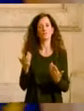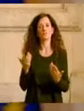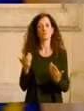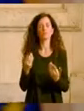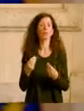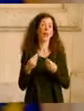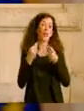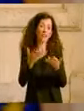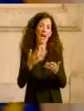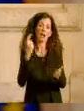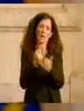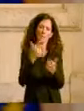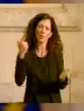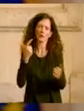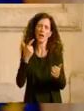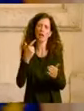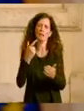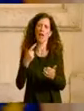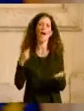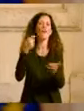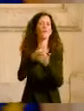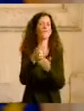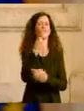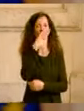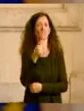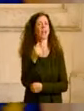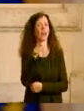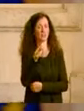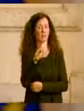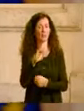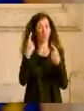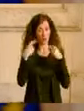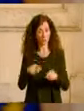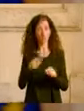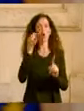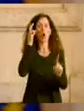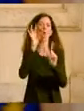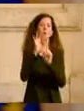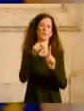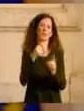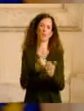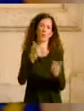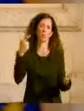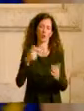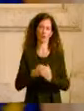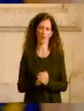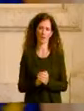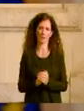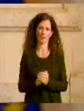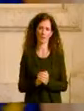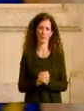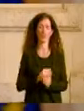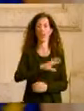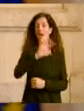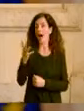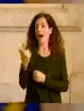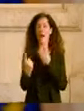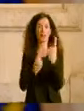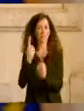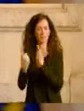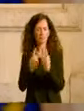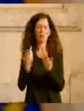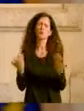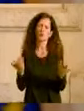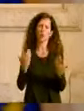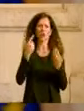maggior rilievo ai finanziamenti. Ecco, questo è l'obiettivo principale. Per quanto riguarda il resto, sono ben consapevole,